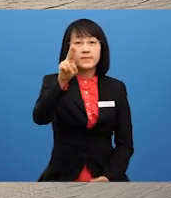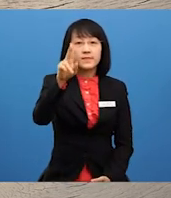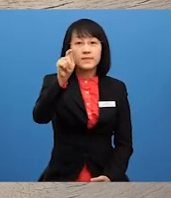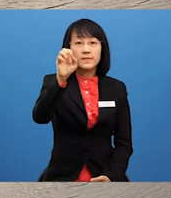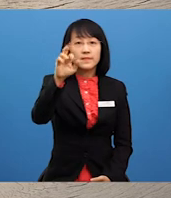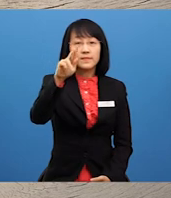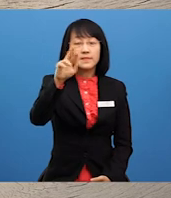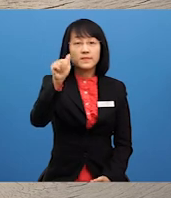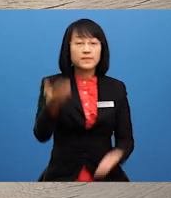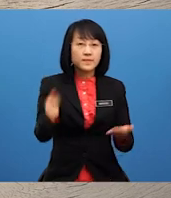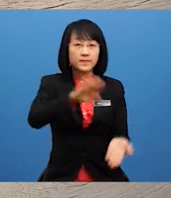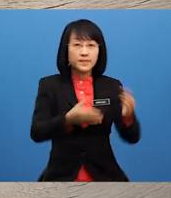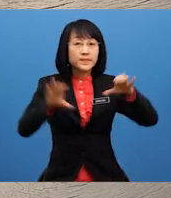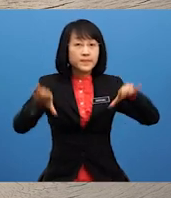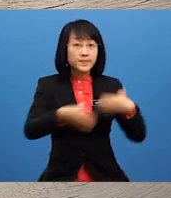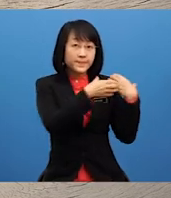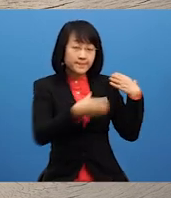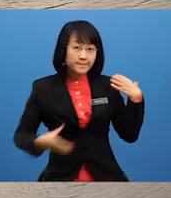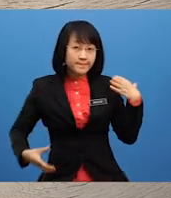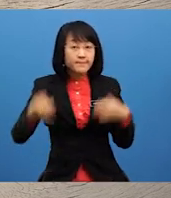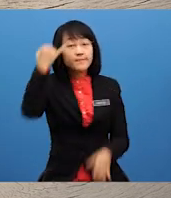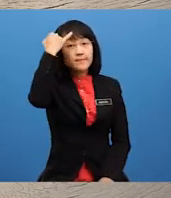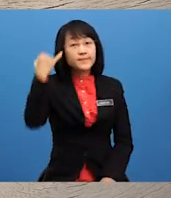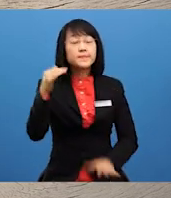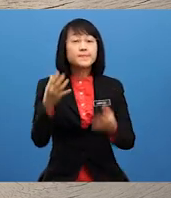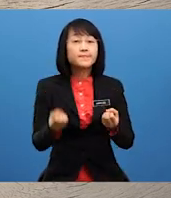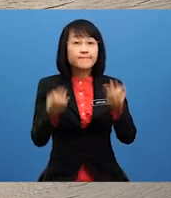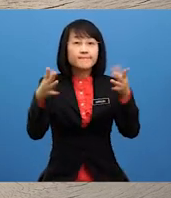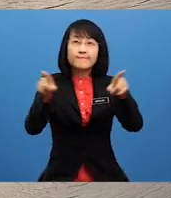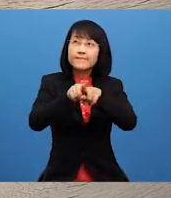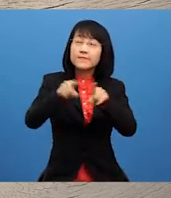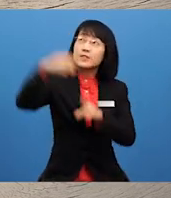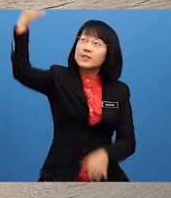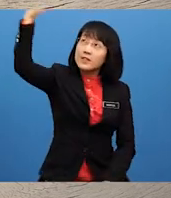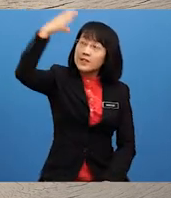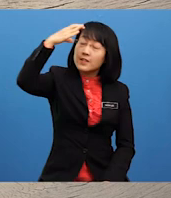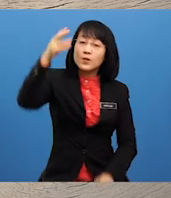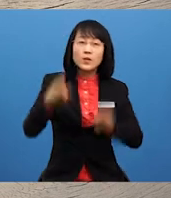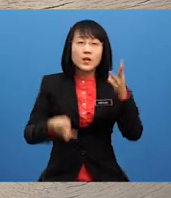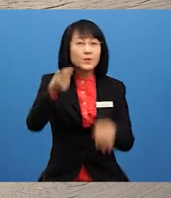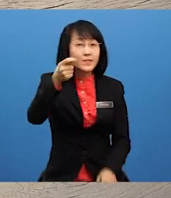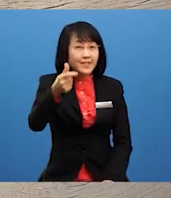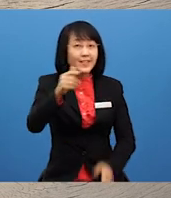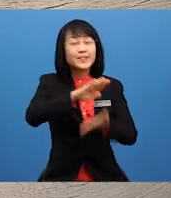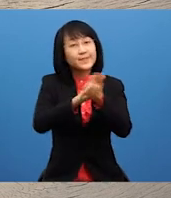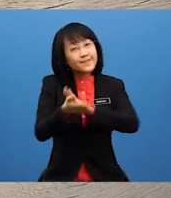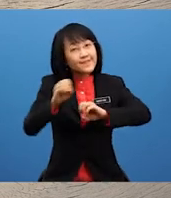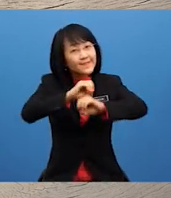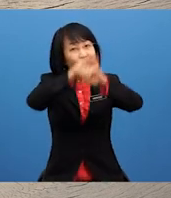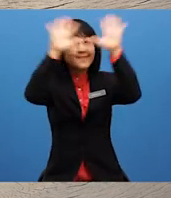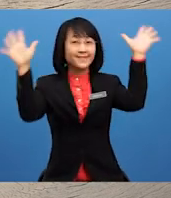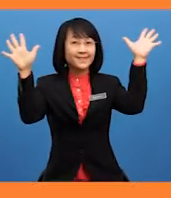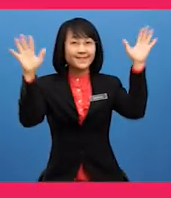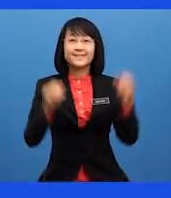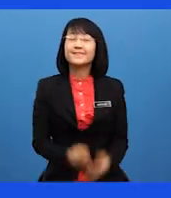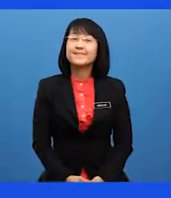buat selepang. Ilmu yang banyak ibarat cahaya, walau sedikit menjadi terang.